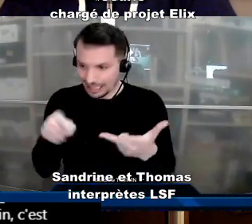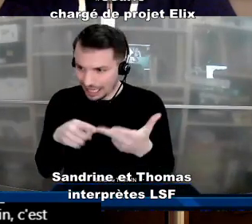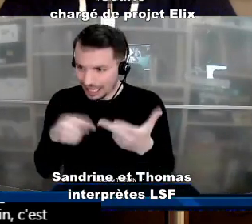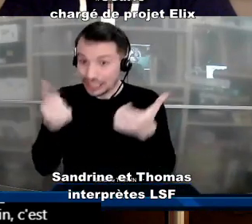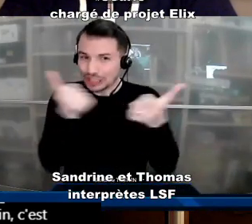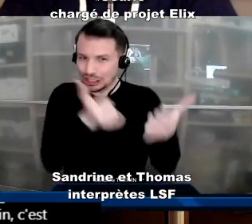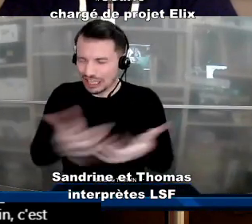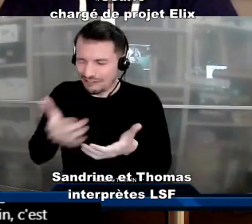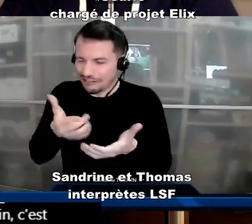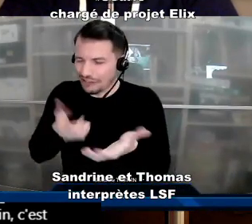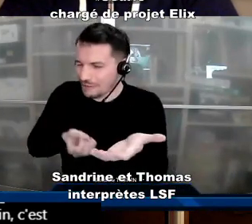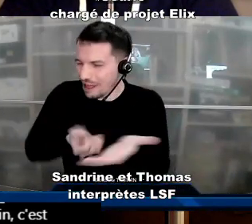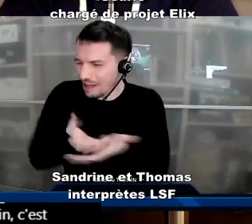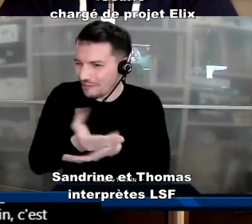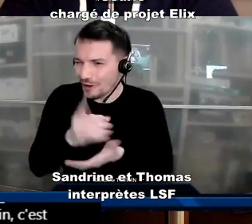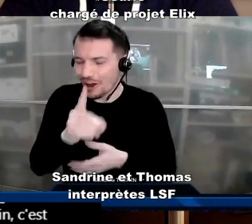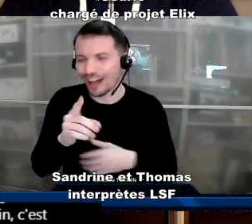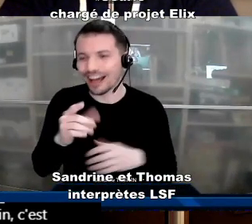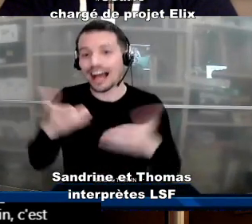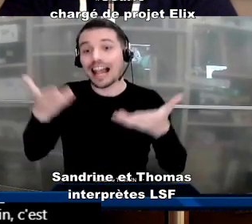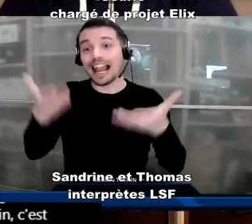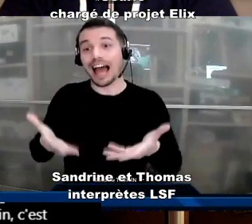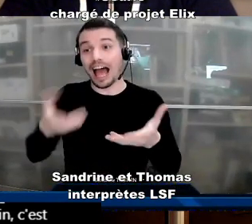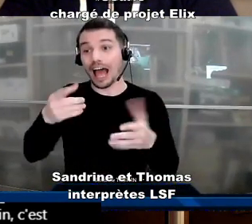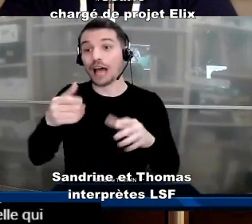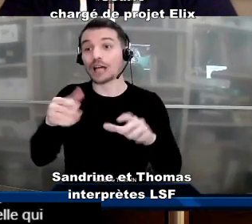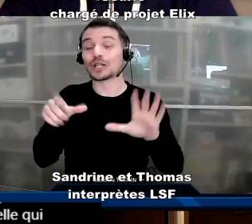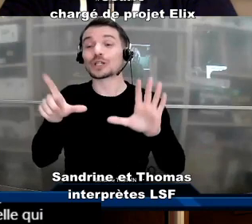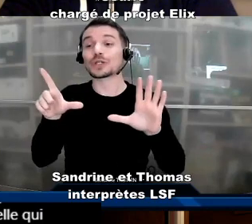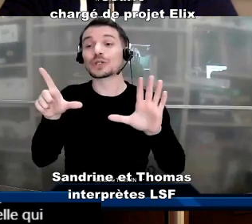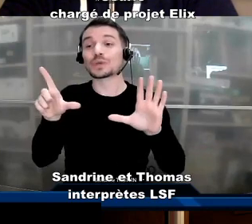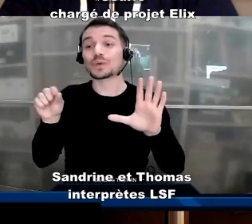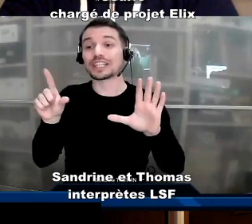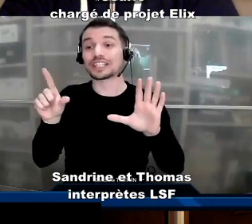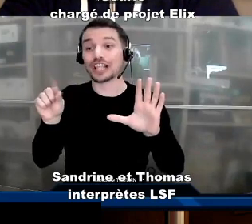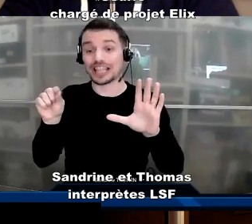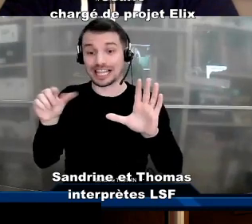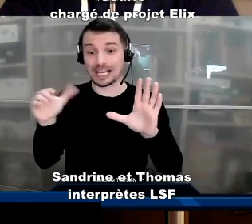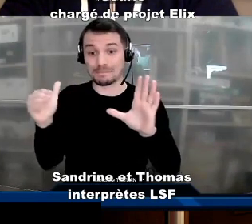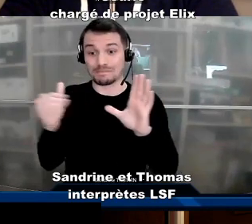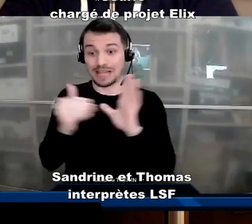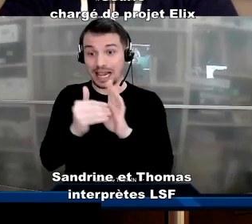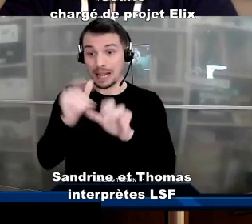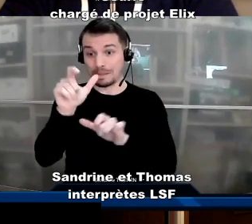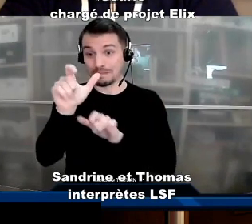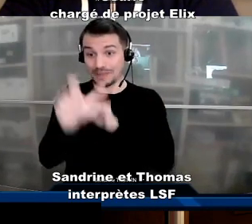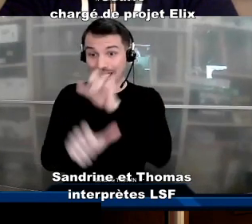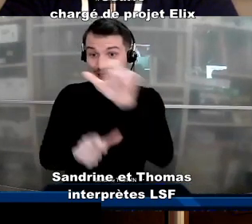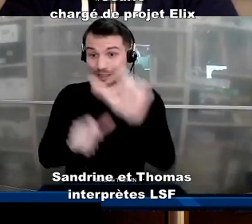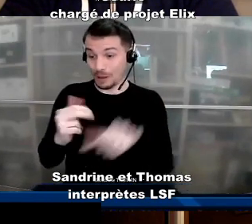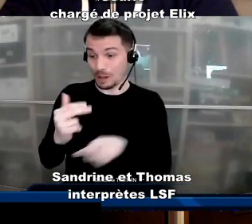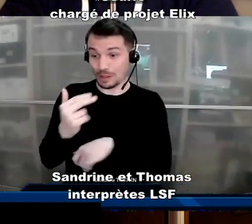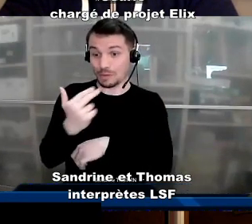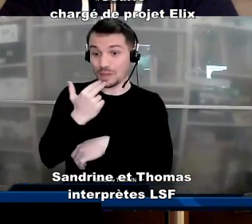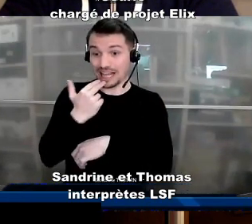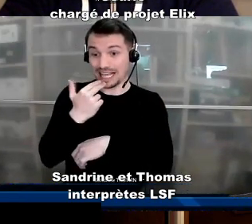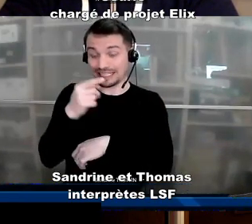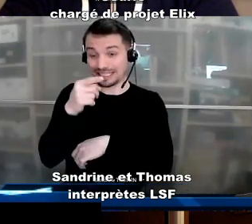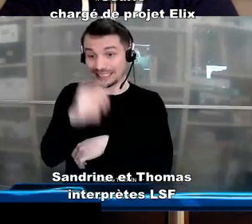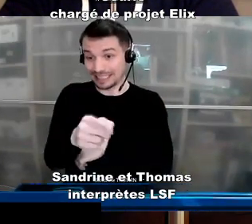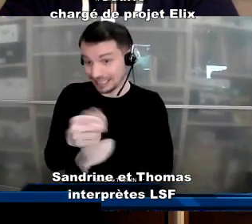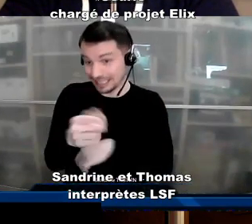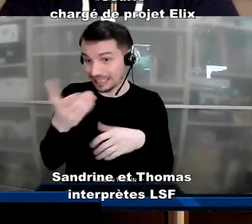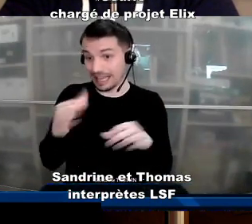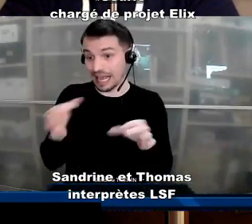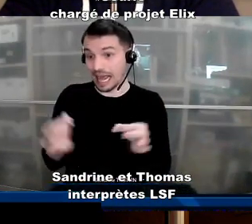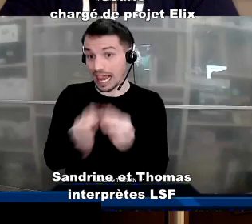chiffres. Aujourd'hui, en fait, vous êtes 70 000 utilisateurs uniques, hein, chaque mois utiliser